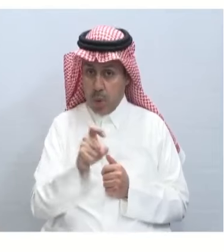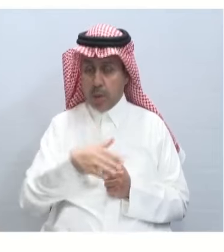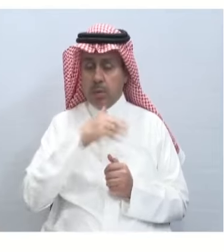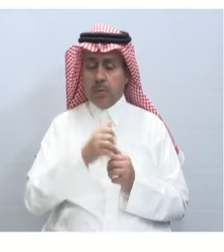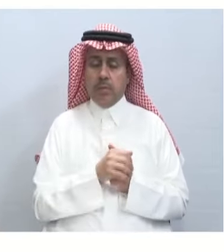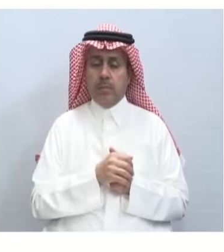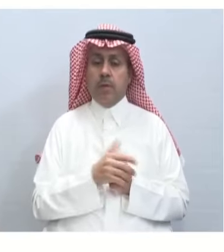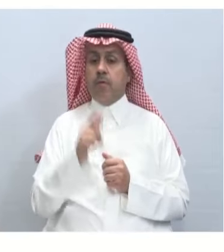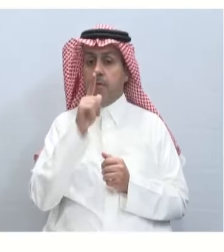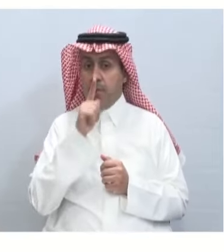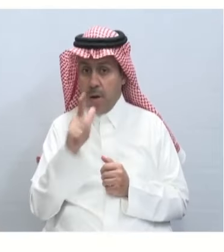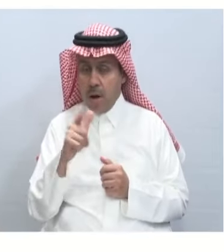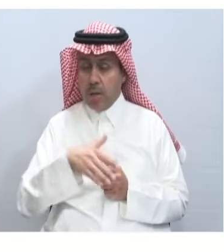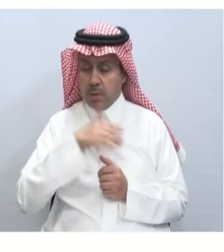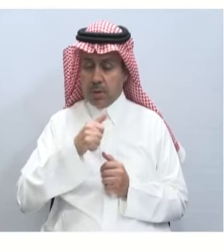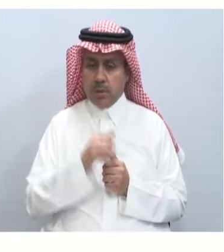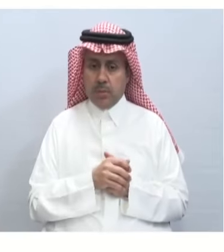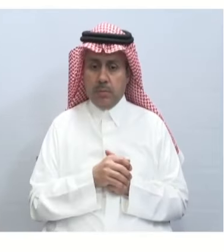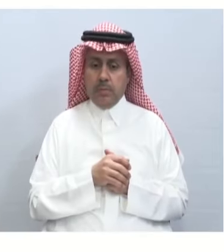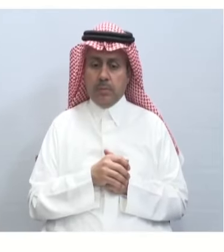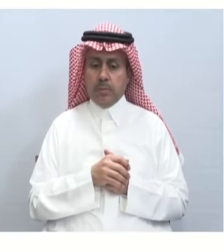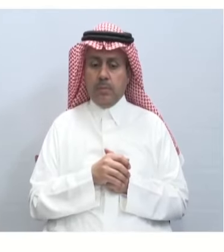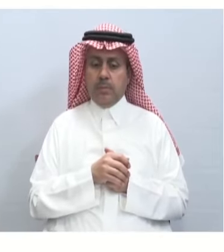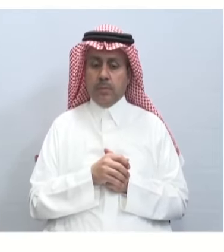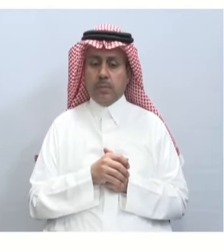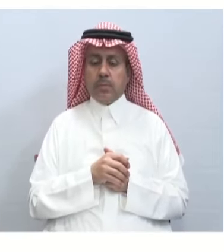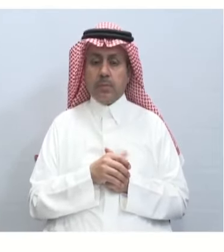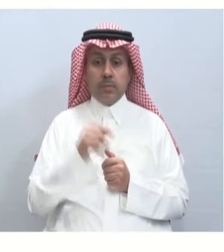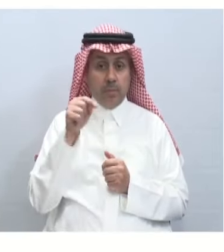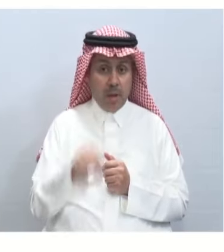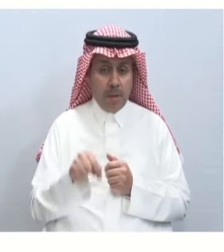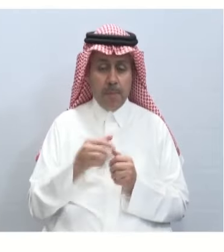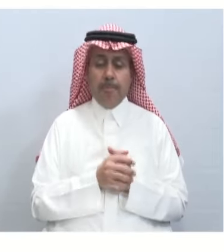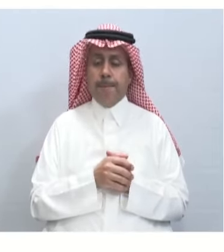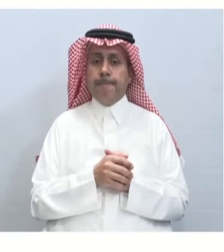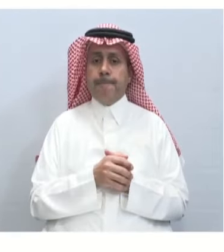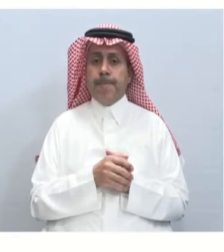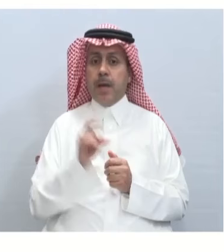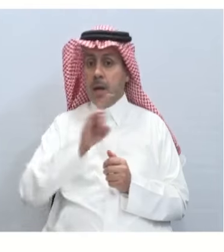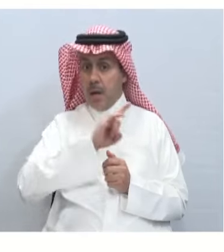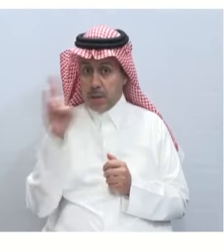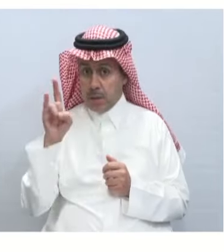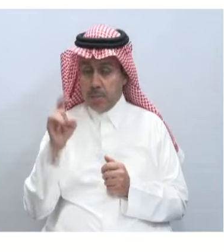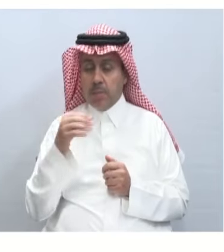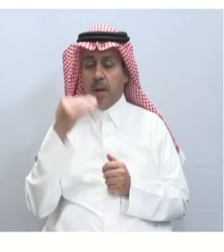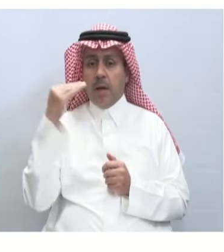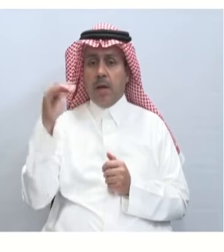فقال رسول الله صلى الله عليه وسلم ان هذه ليست